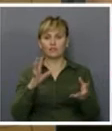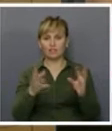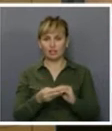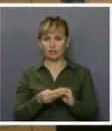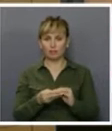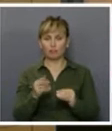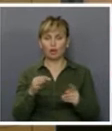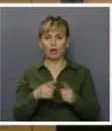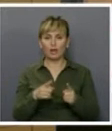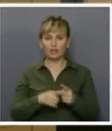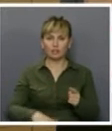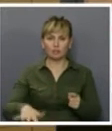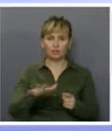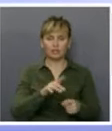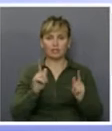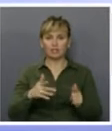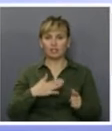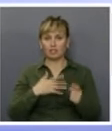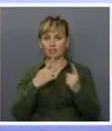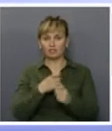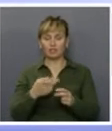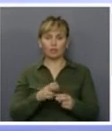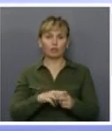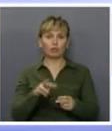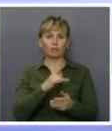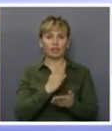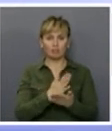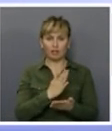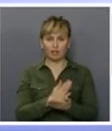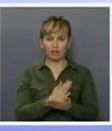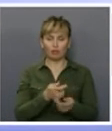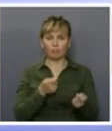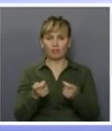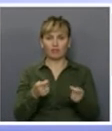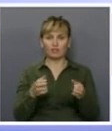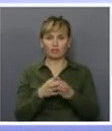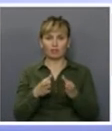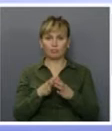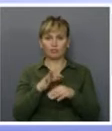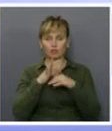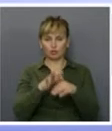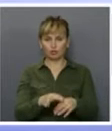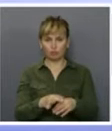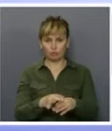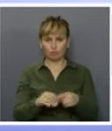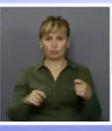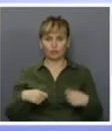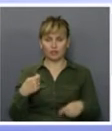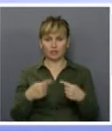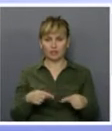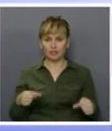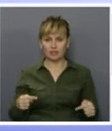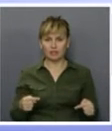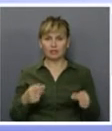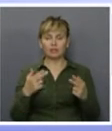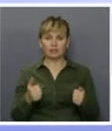площадям? Согласно нашей информации, которую мы располагаем, управляющие компании несут определенные убытки. То есть,